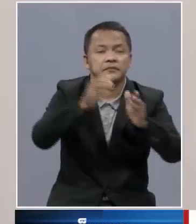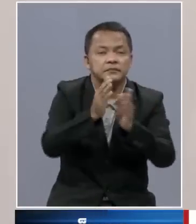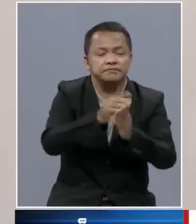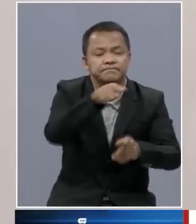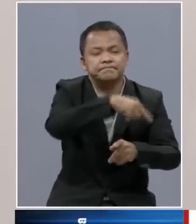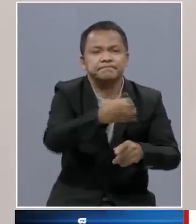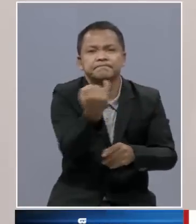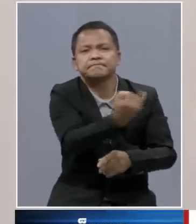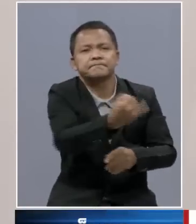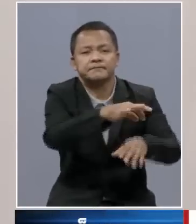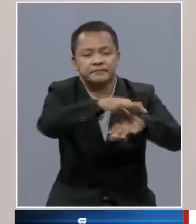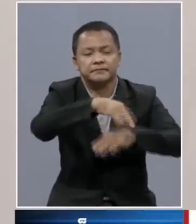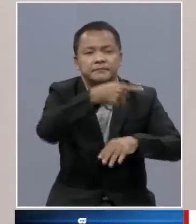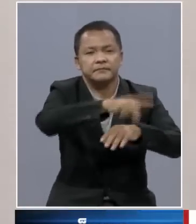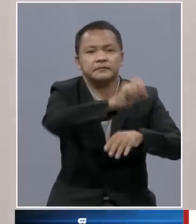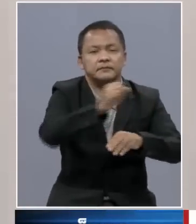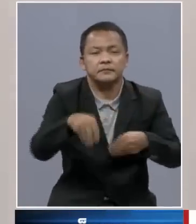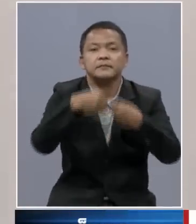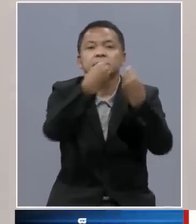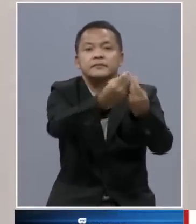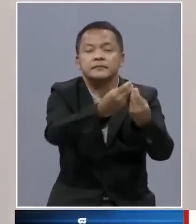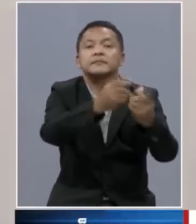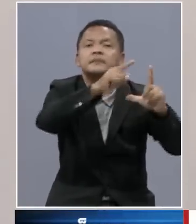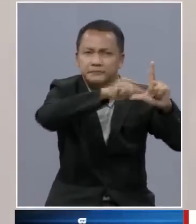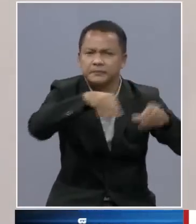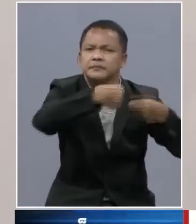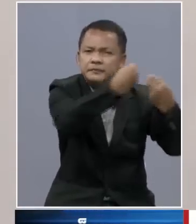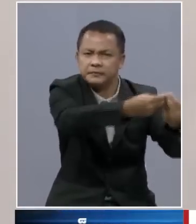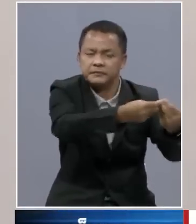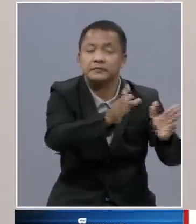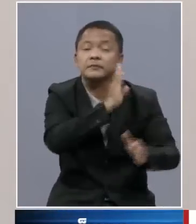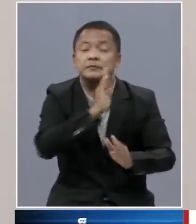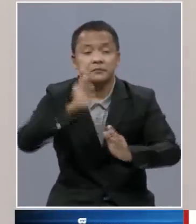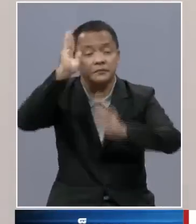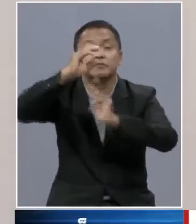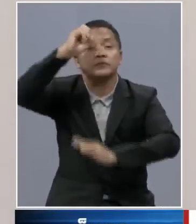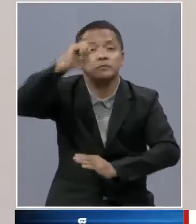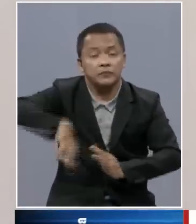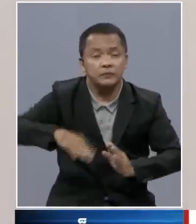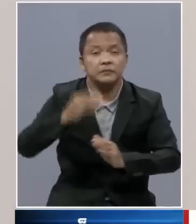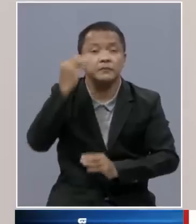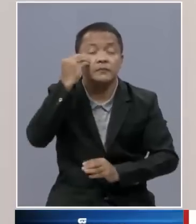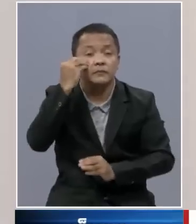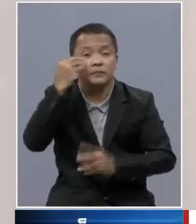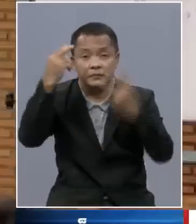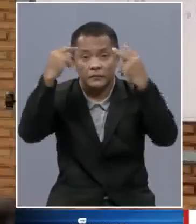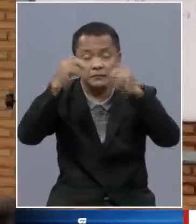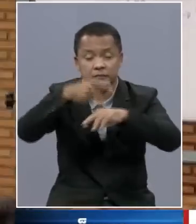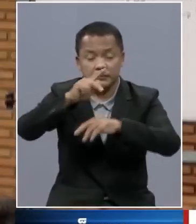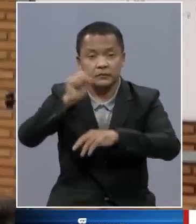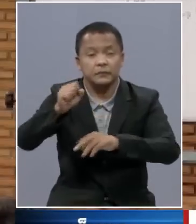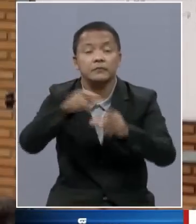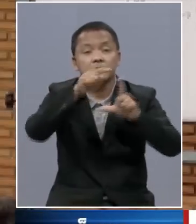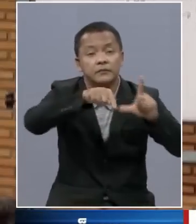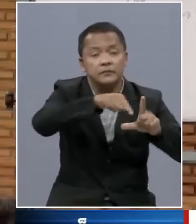ลาทูตำแหน่งประธานสภาจึงสมควรเป็นของพรรคก้าวไกลและหากโหวตไม่ผ่านชื่อพิธาแม้ว่าประธานสภาเป็นของก้า